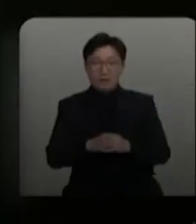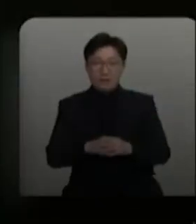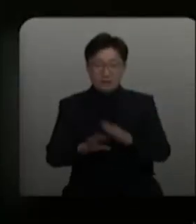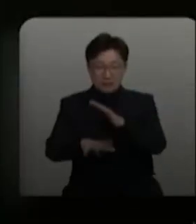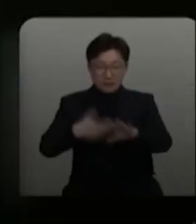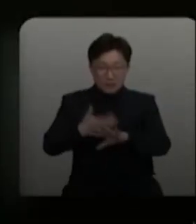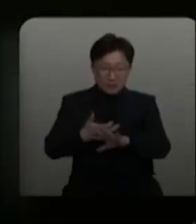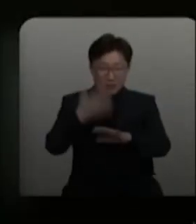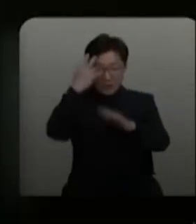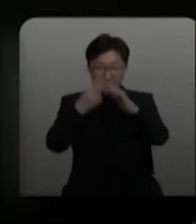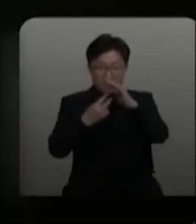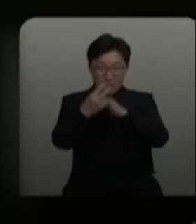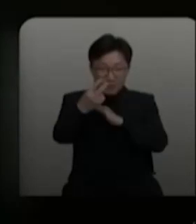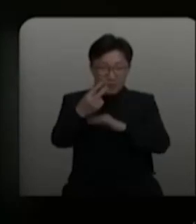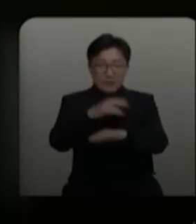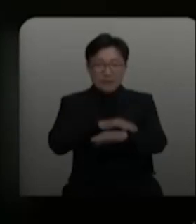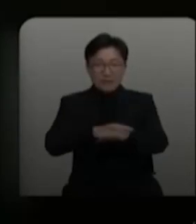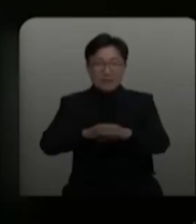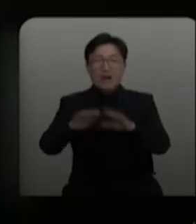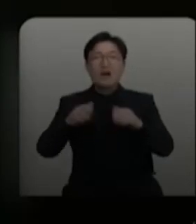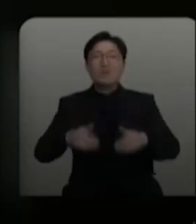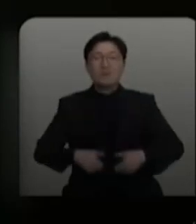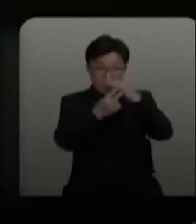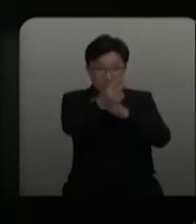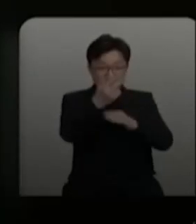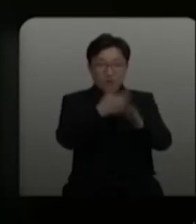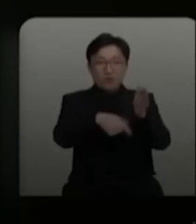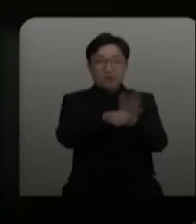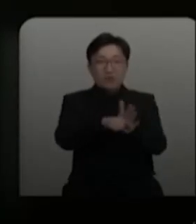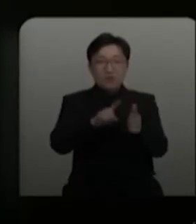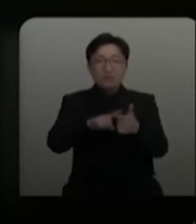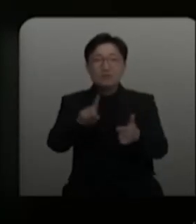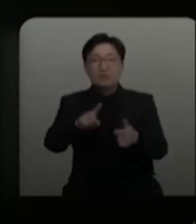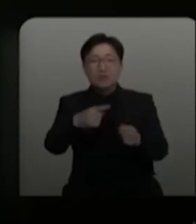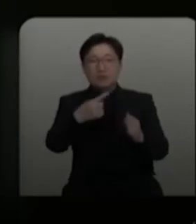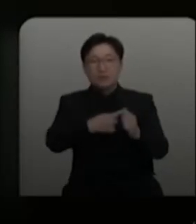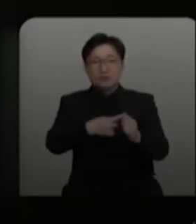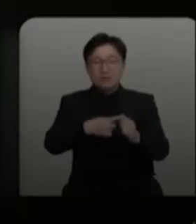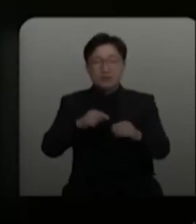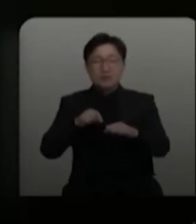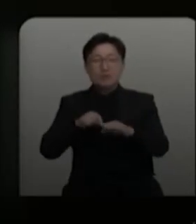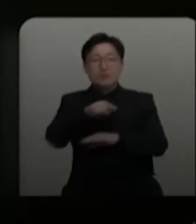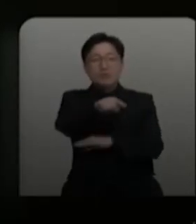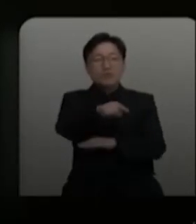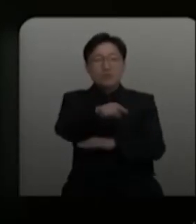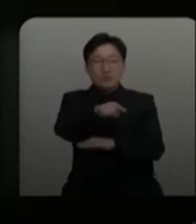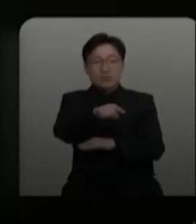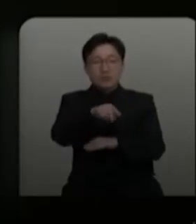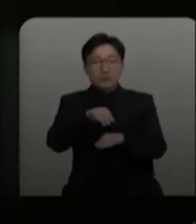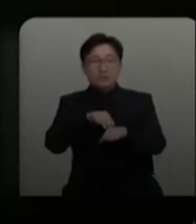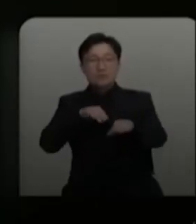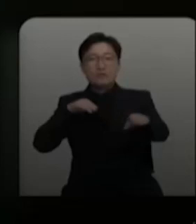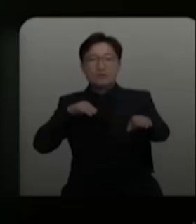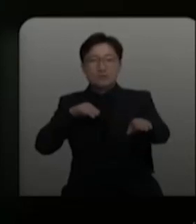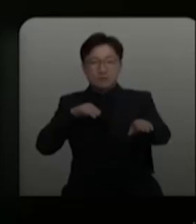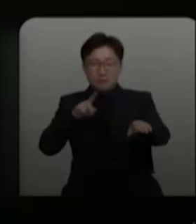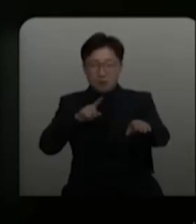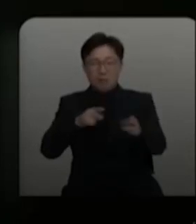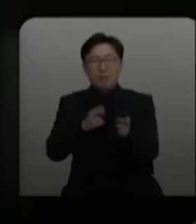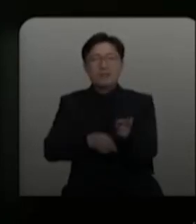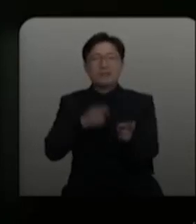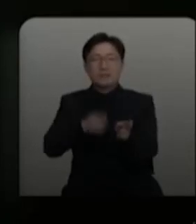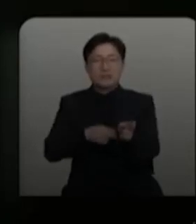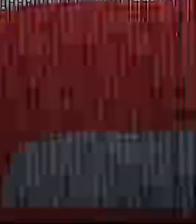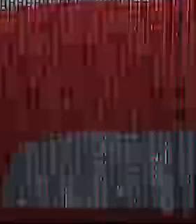혁신적이고 미래지향적인 접근법이 필요합니다. 첫 번째로 시외로 나가는 광역급행 교통망을